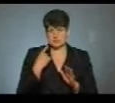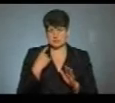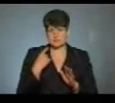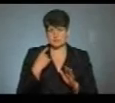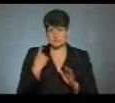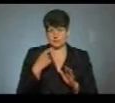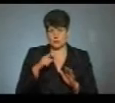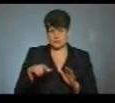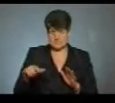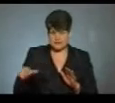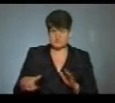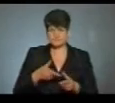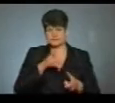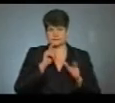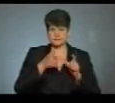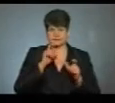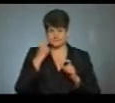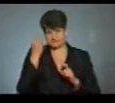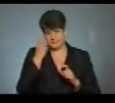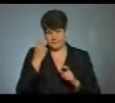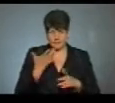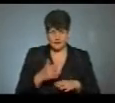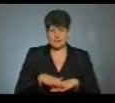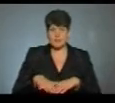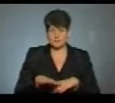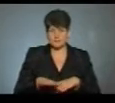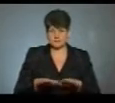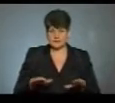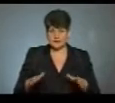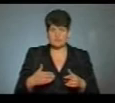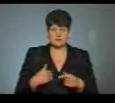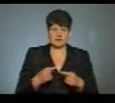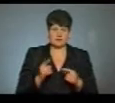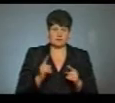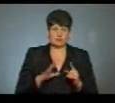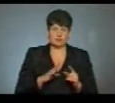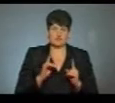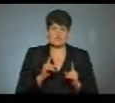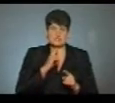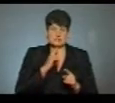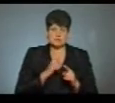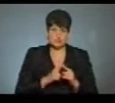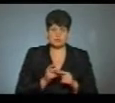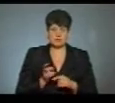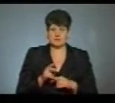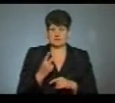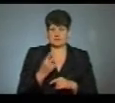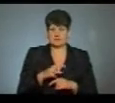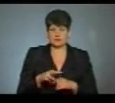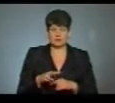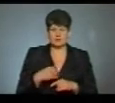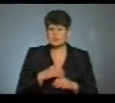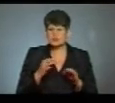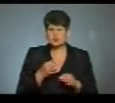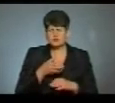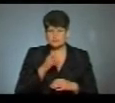алкоголь на дитячому майданчику. Ну, це цілковита неправда, тому що я був тільки з сестрою, ми вийшли буквально 2 хвилини з дому. І ми не вживали